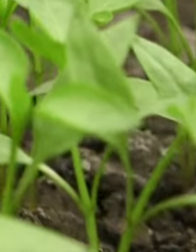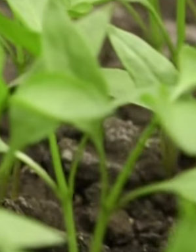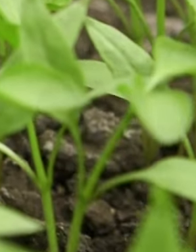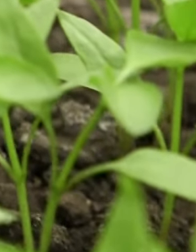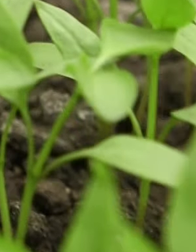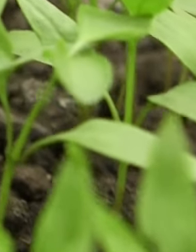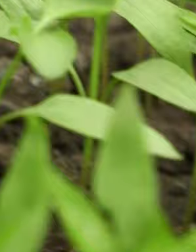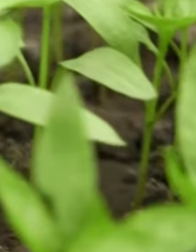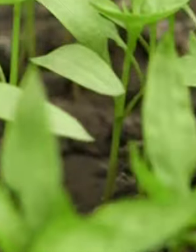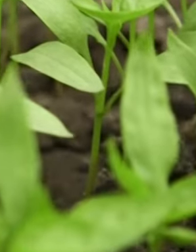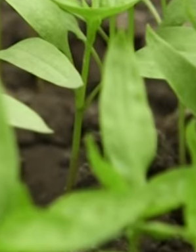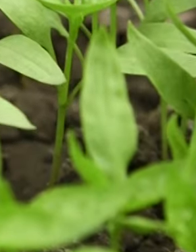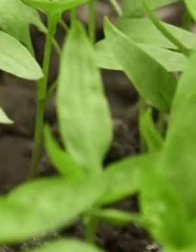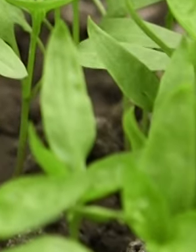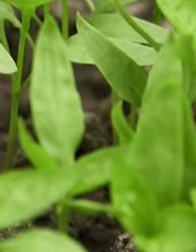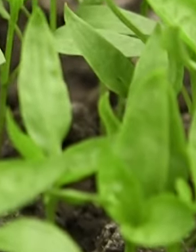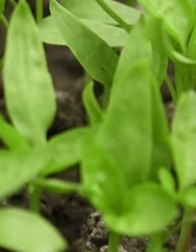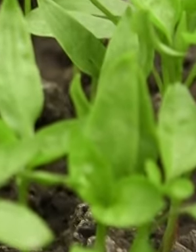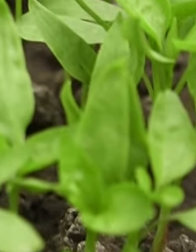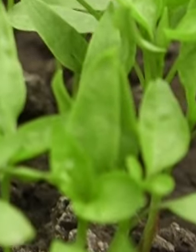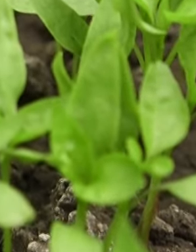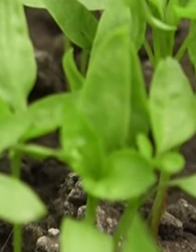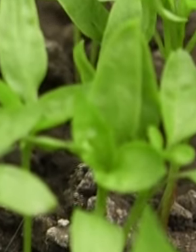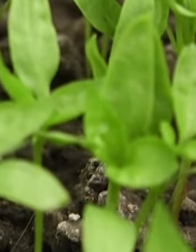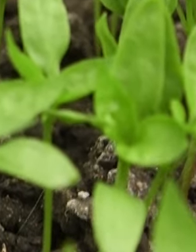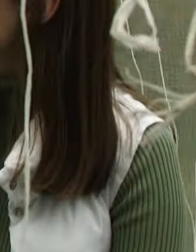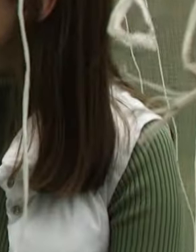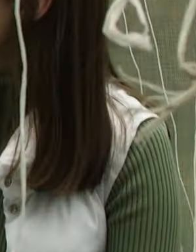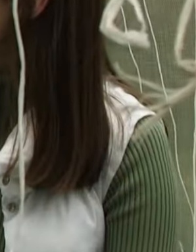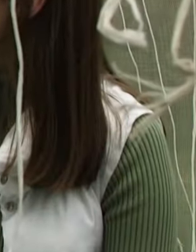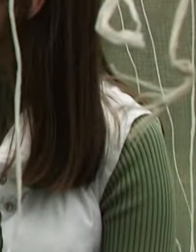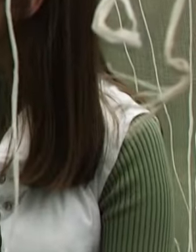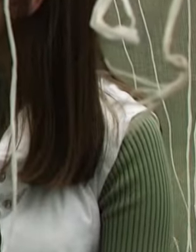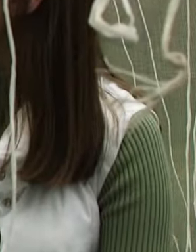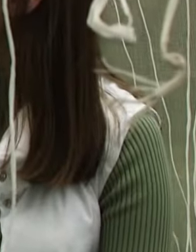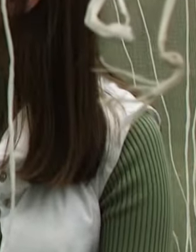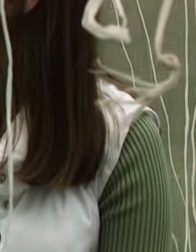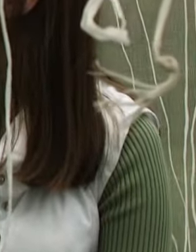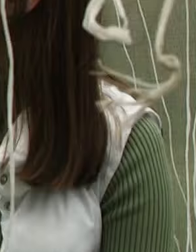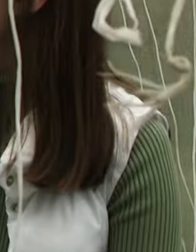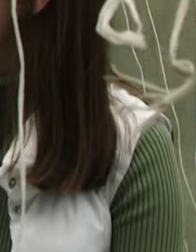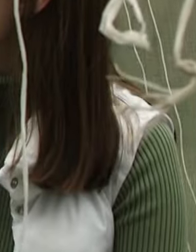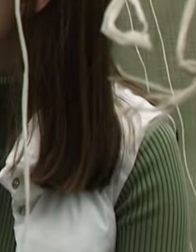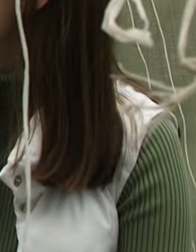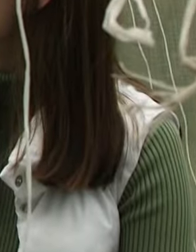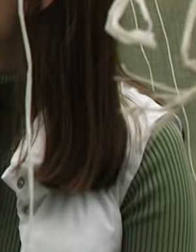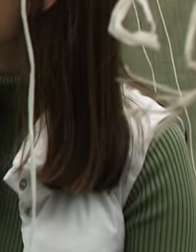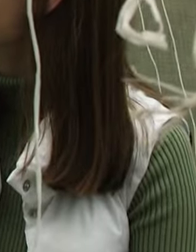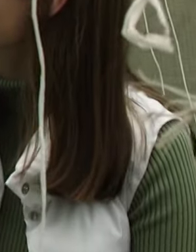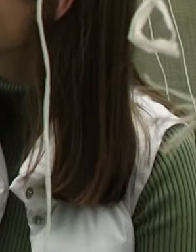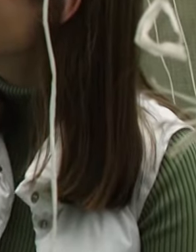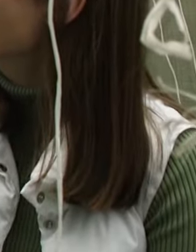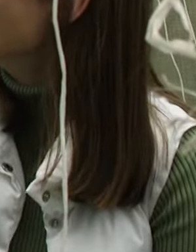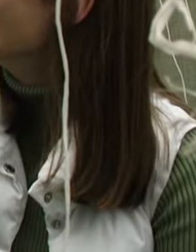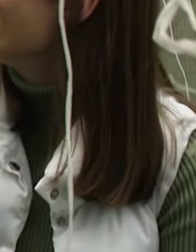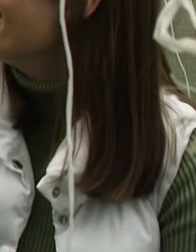Я вылью и полью понемножку. Куда б я ни пошла, сказал, всю жизнь проискал